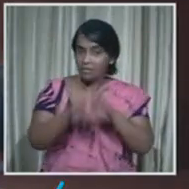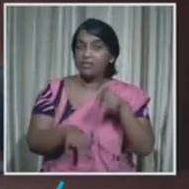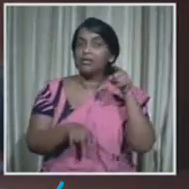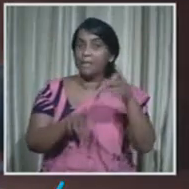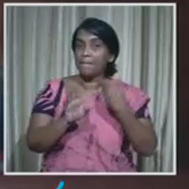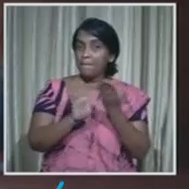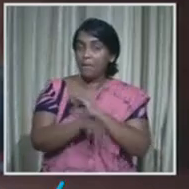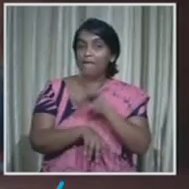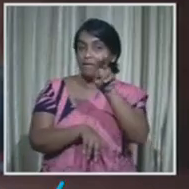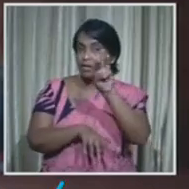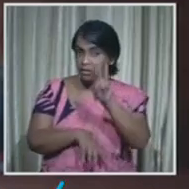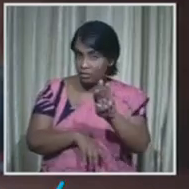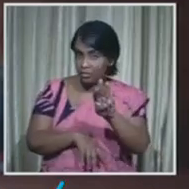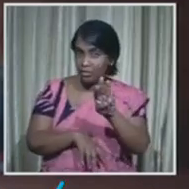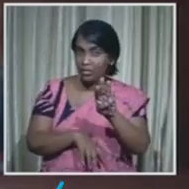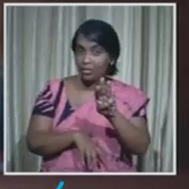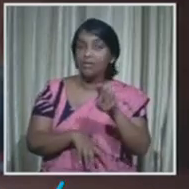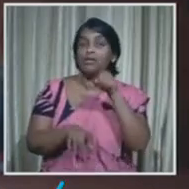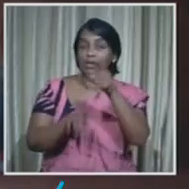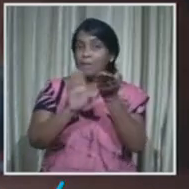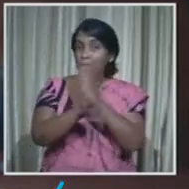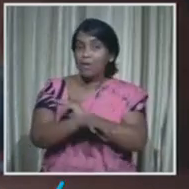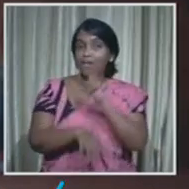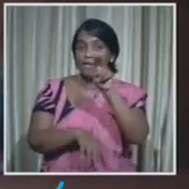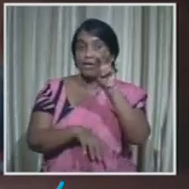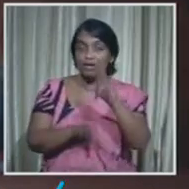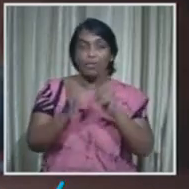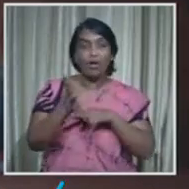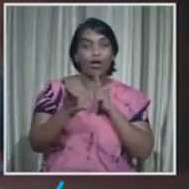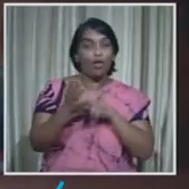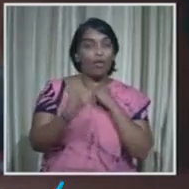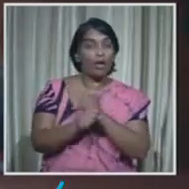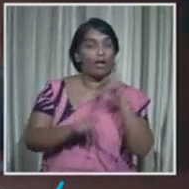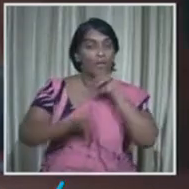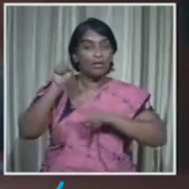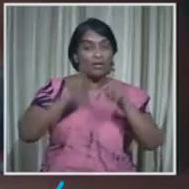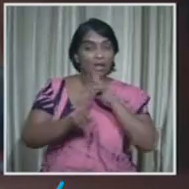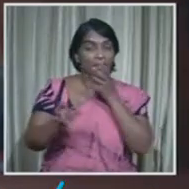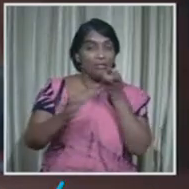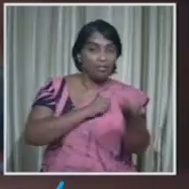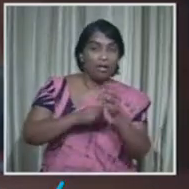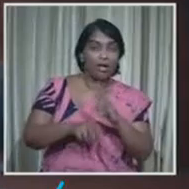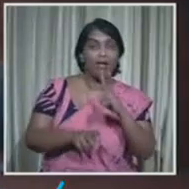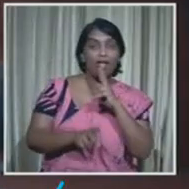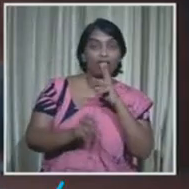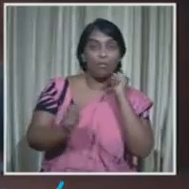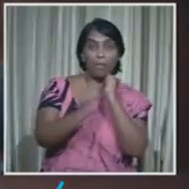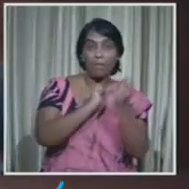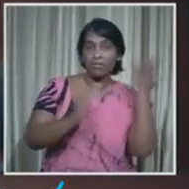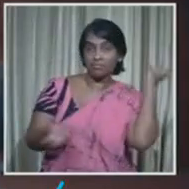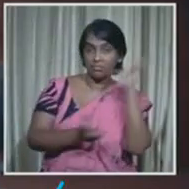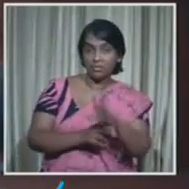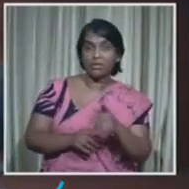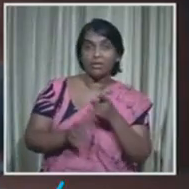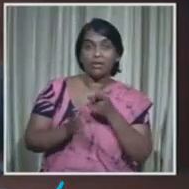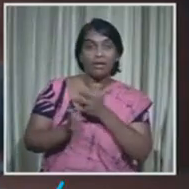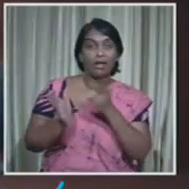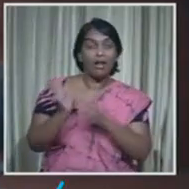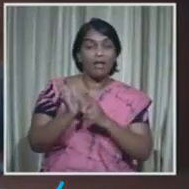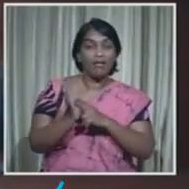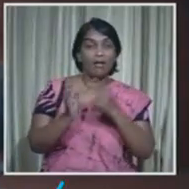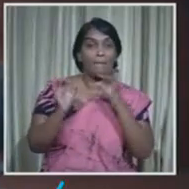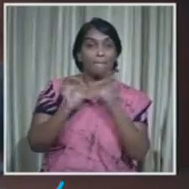පහුගේ 23 වෙනිදා ඒ නිසා තමයි පහුගේ 23 වෙනිදා නුගේ කොට රැස්වීමට පහර දීම සඳහා රත්නපුරෙන් බස් ගෙනාවා එවන්ගාඩ්ගේ බැද්දගානේ